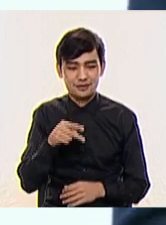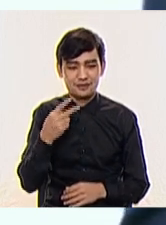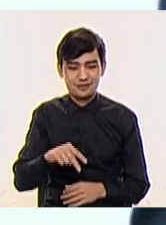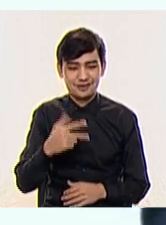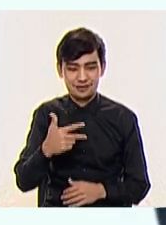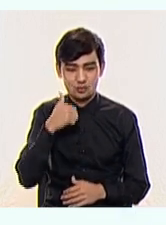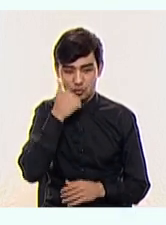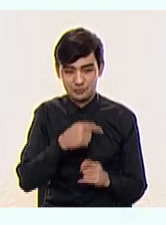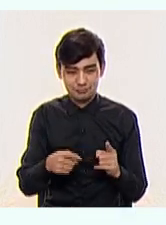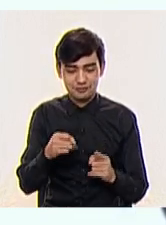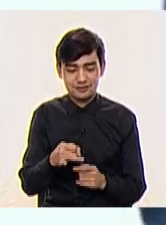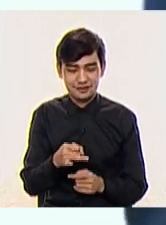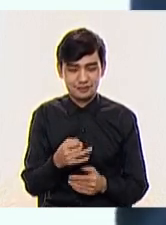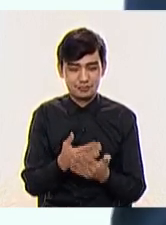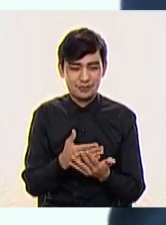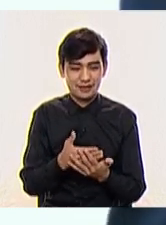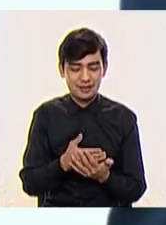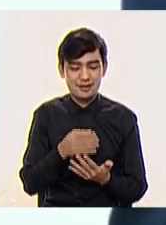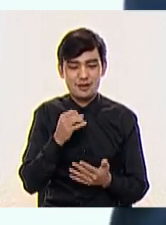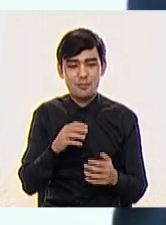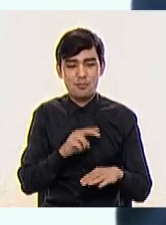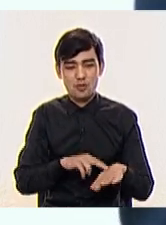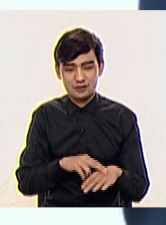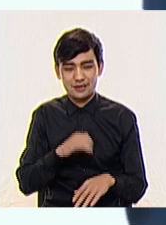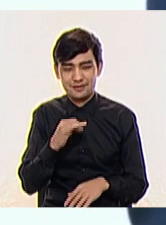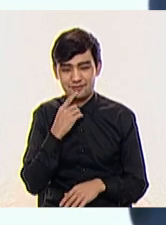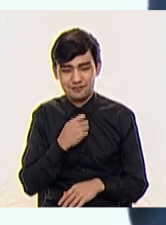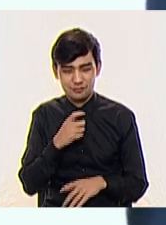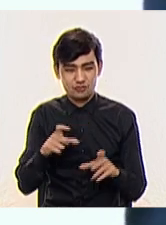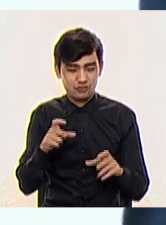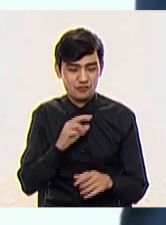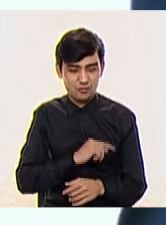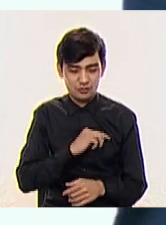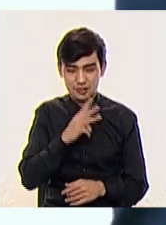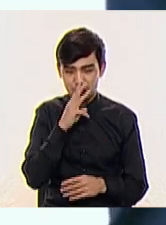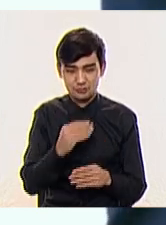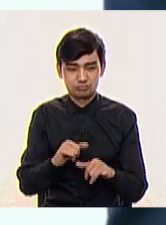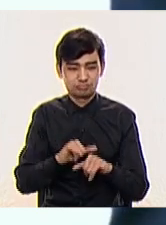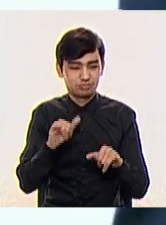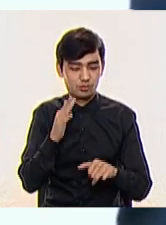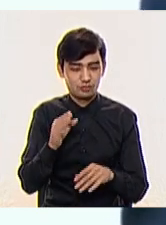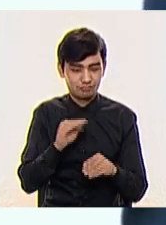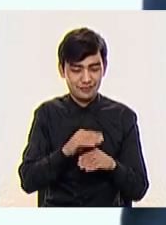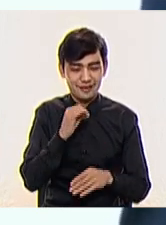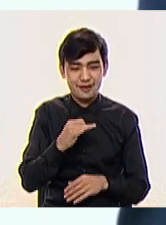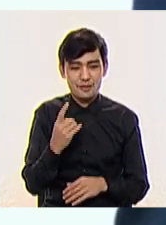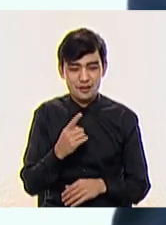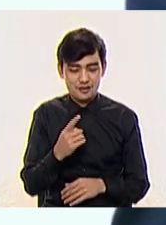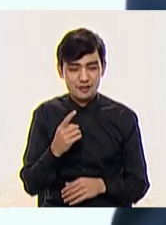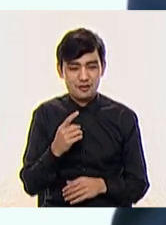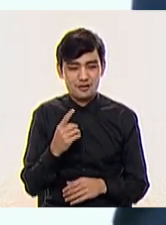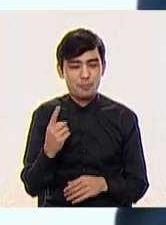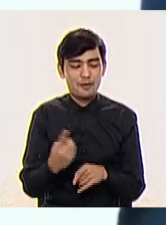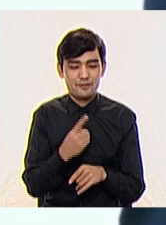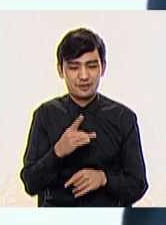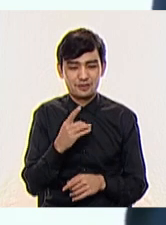2021-2023 жылдар орталығында полиция мен ұлттық ұлан әскері қызметкерлері жалақысы өседі. Бірінші кезеңде аз